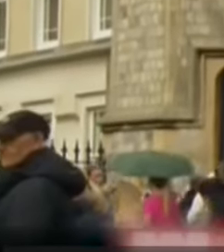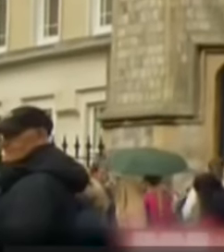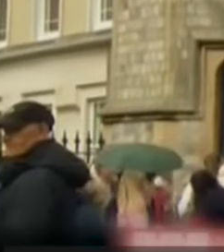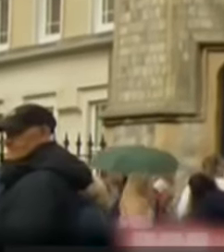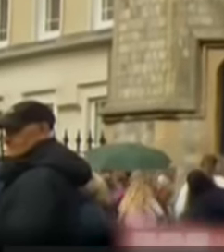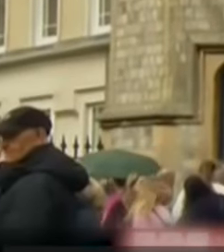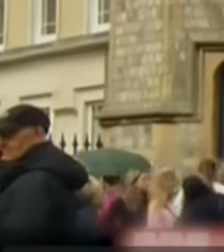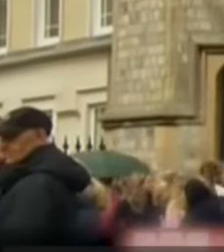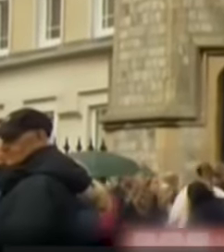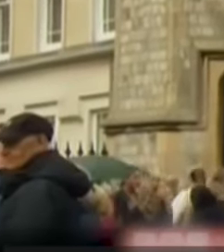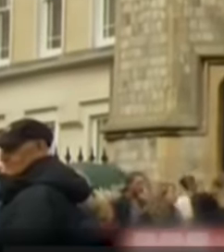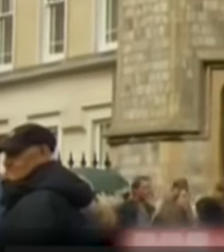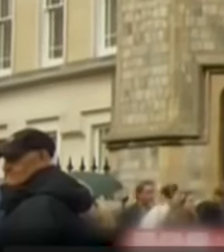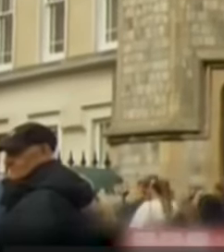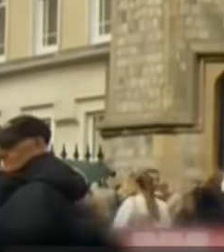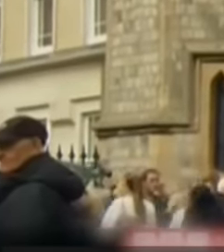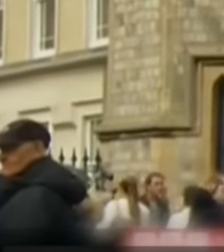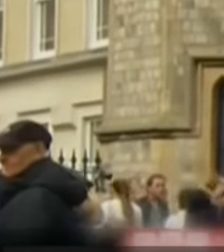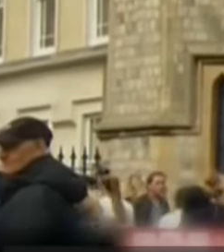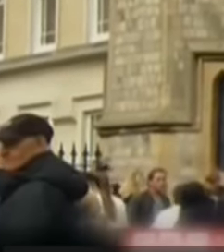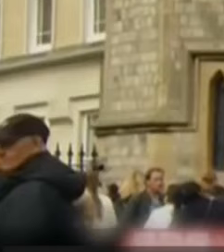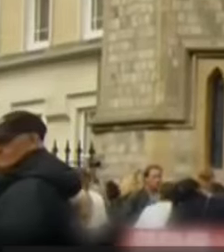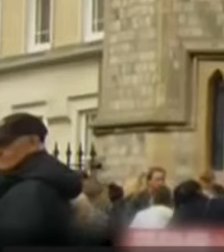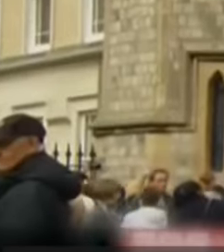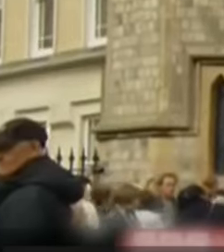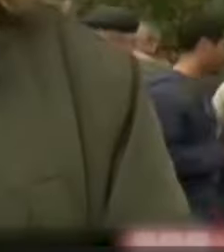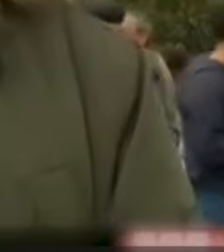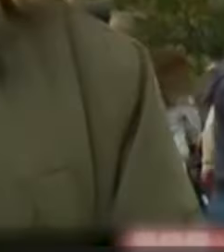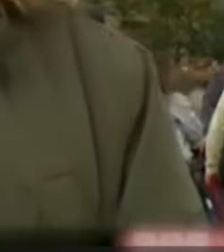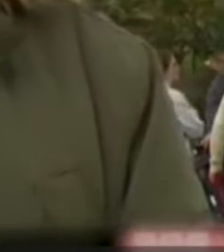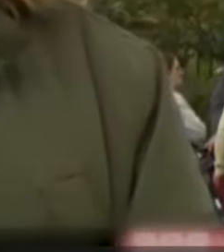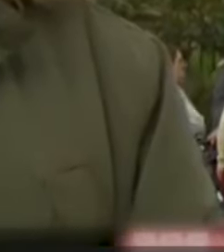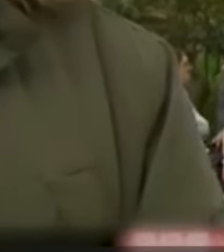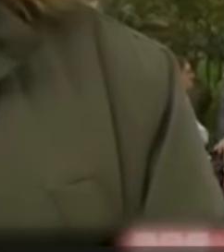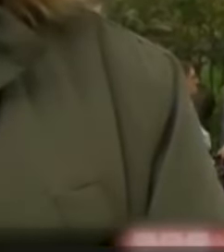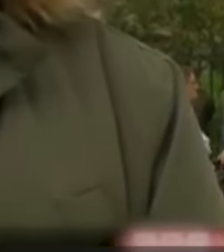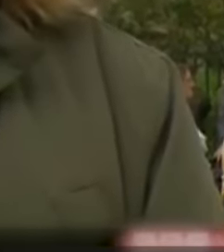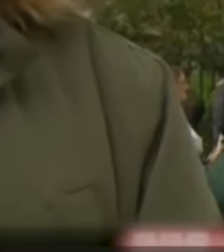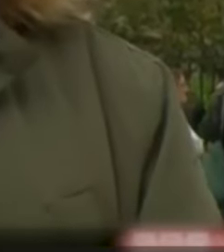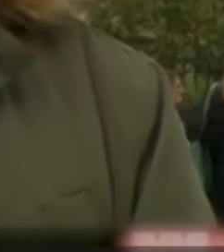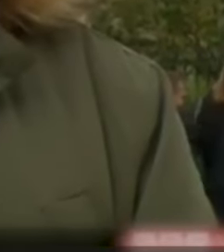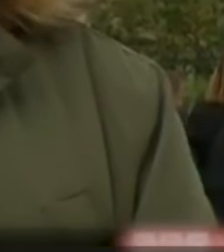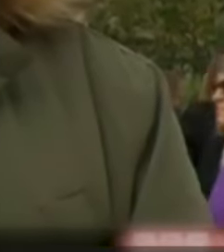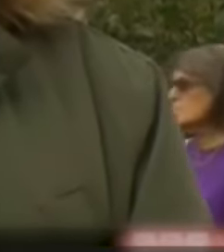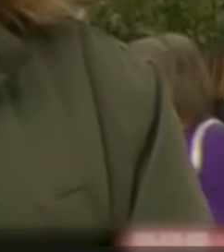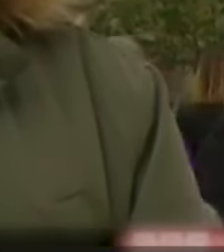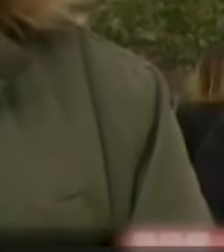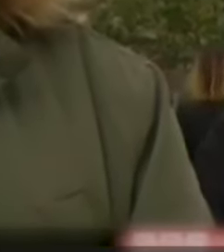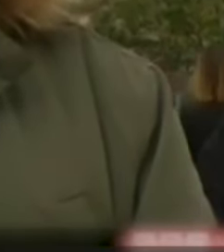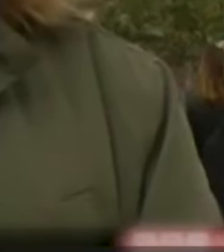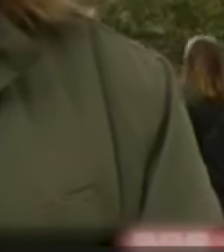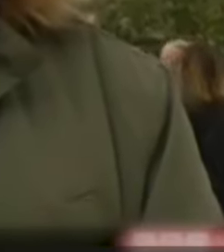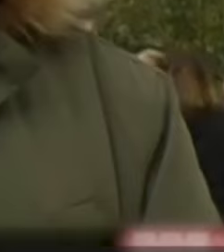just UK's queen; she's the whole world's queen. She means a lot to me. I used to work in the castle a couple years